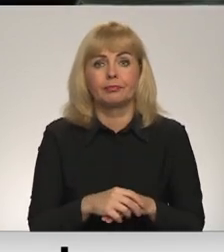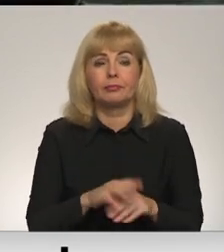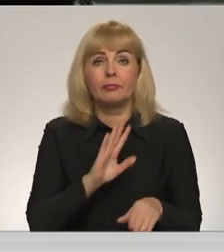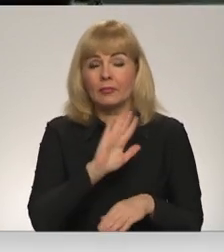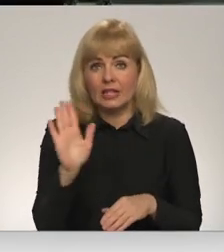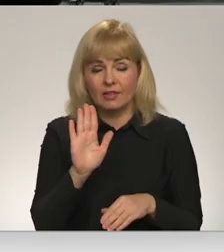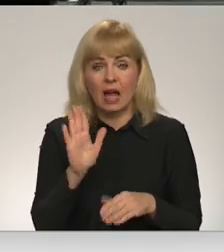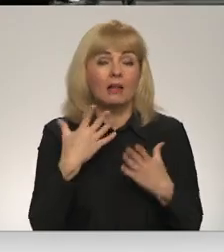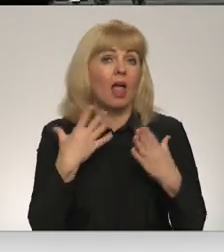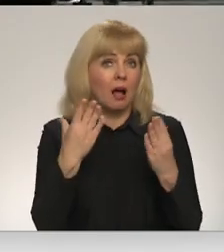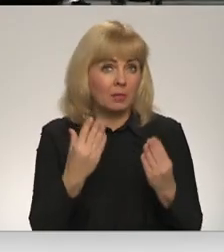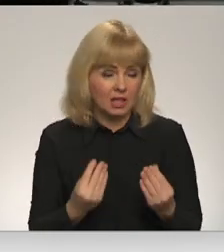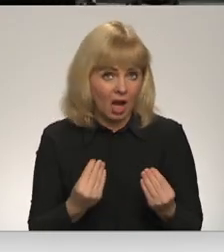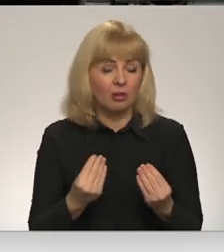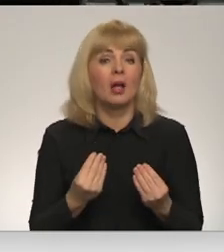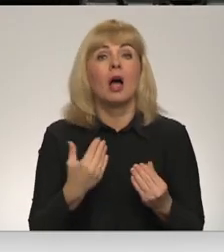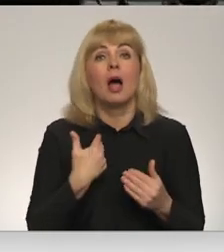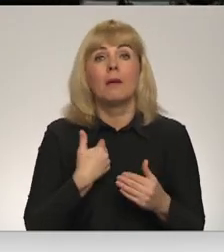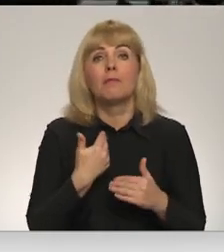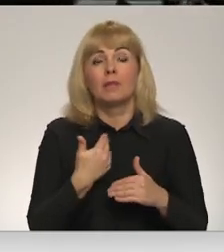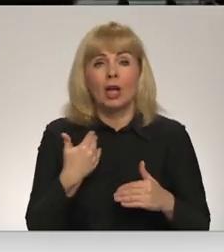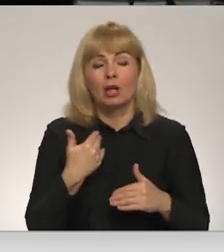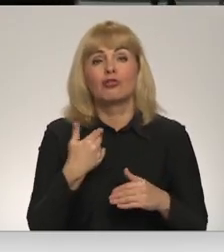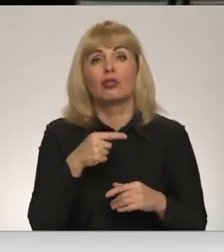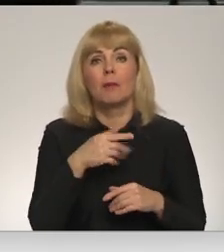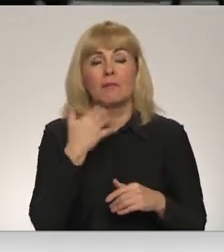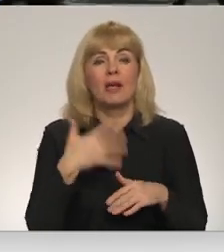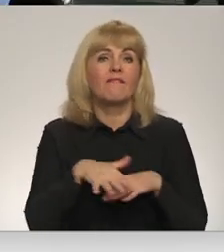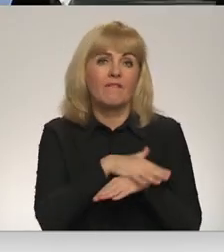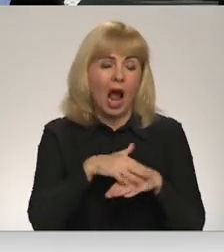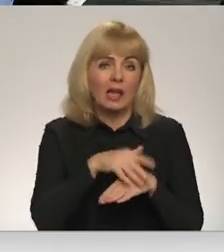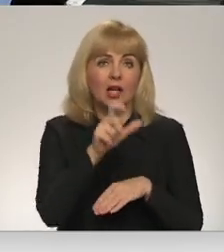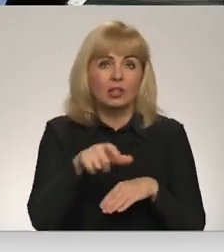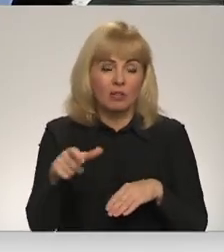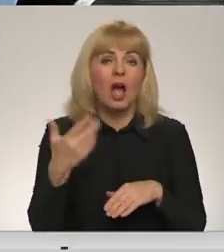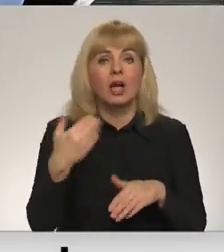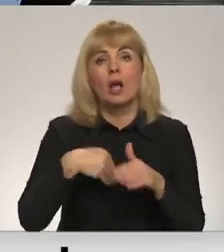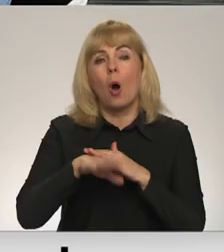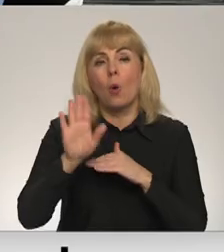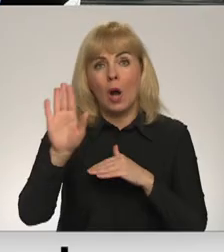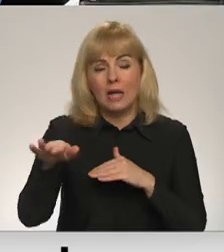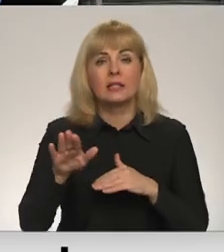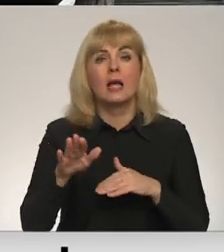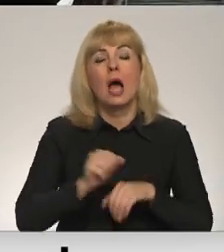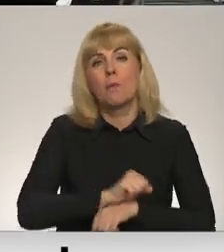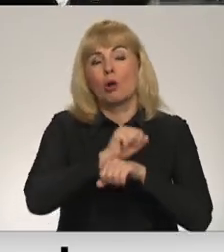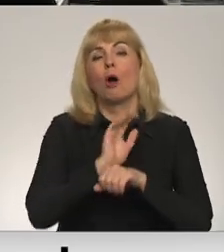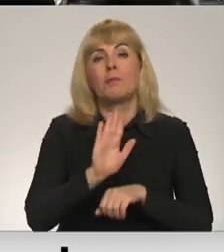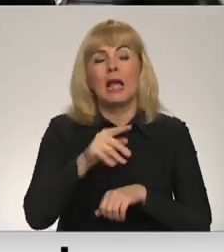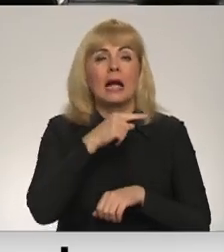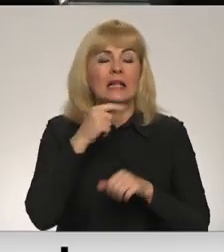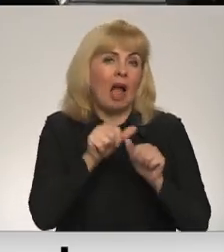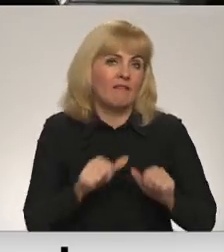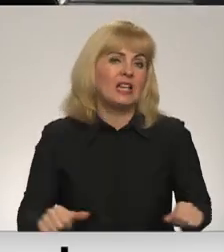Sveicināti, Laura, labdien, skatītāji. Pirms brīža šeit bija krietni lielāks pulks sanākušo cilvēku, tagad ir devušies protestēt pie Krievijas vēstniecības. Protams, pirmkārt